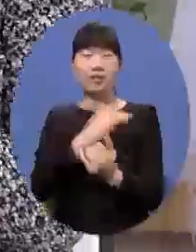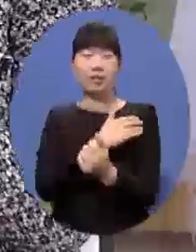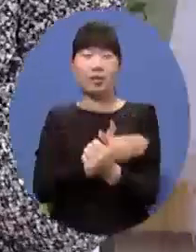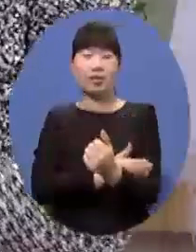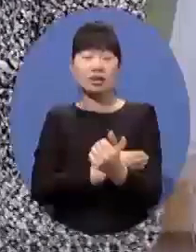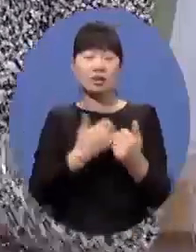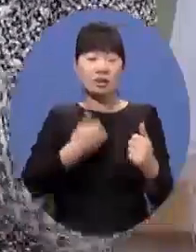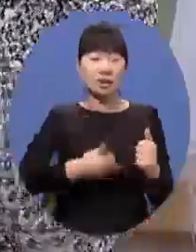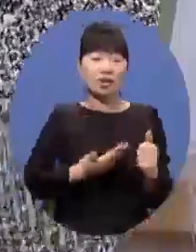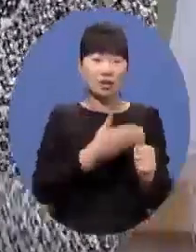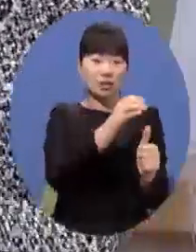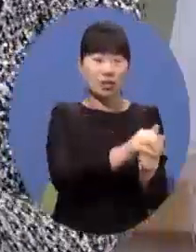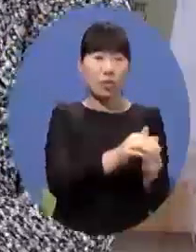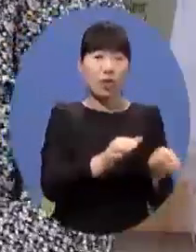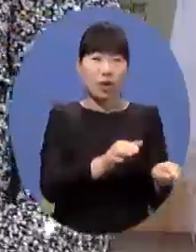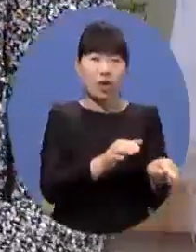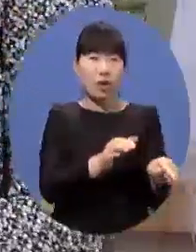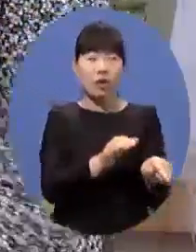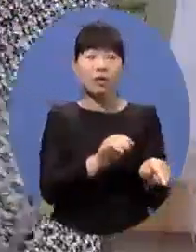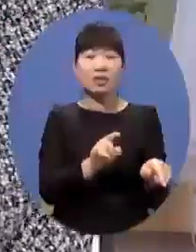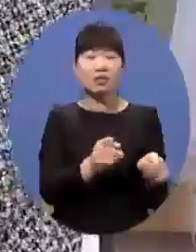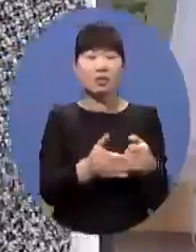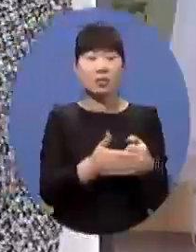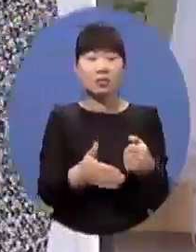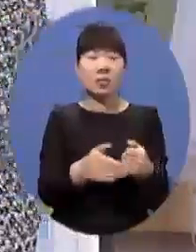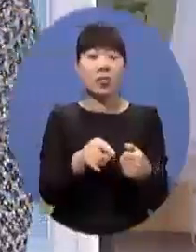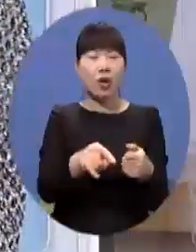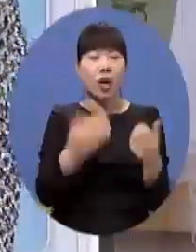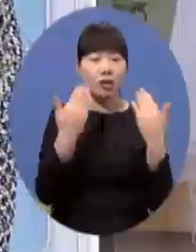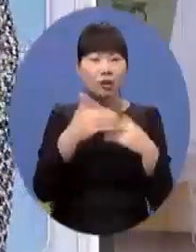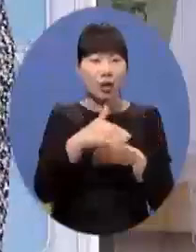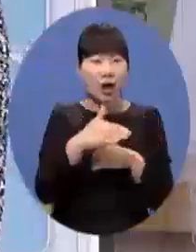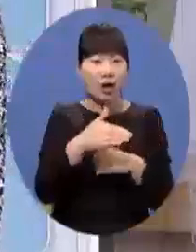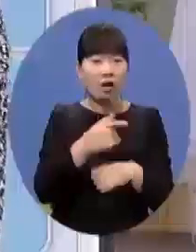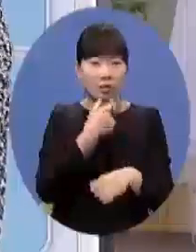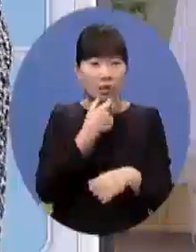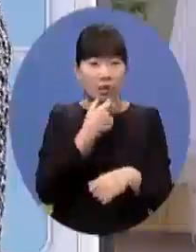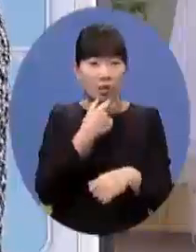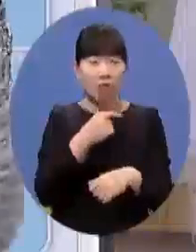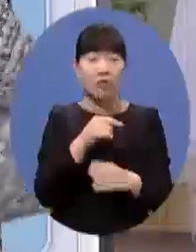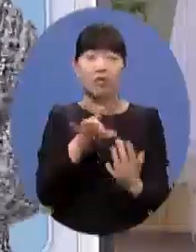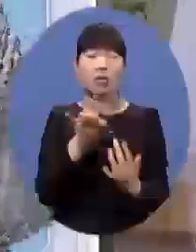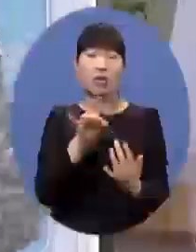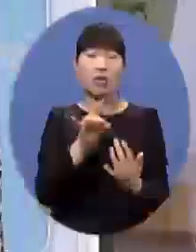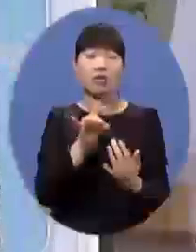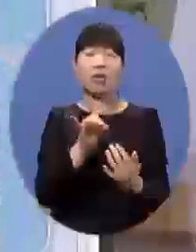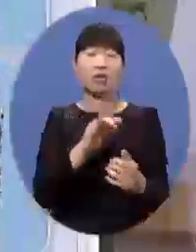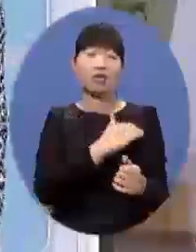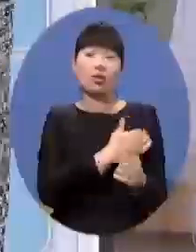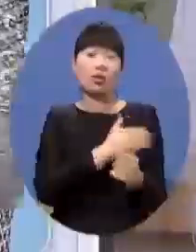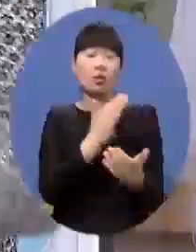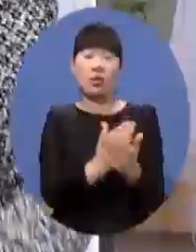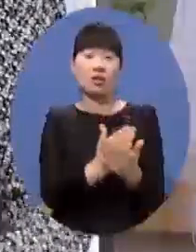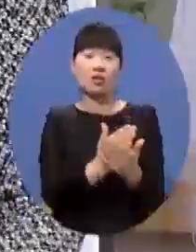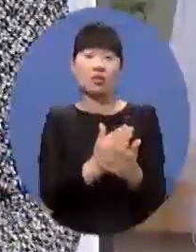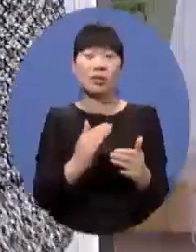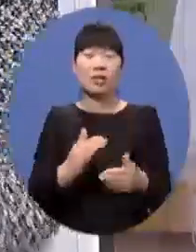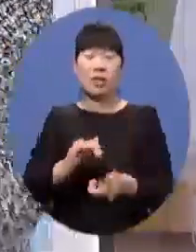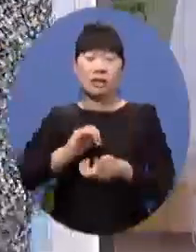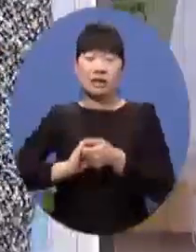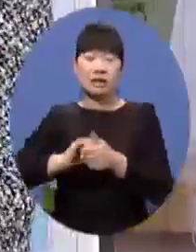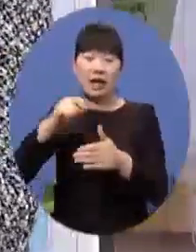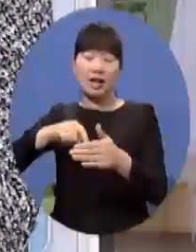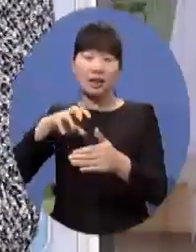그렇다고 선택권을 준다 해서 너 학교 갈래 말래 이 선택은 주면 됩니까 안 됩니까? 아유, 그건 안 안 되죠. 되죠. 그러니까 정확하게 주어진 틀